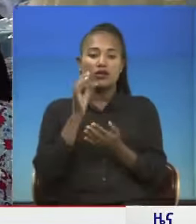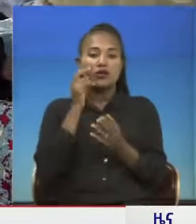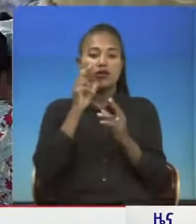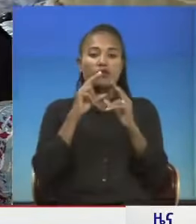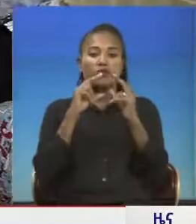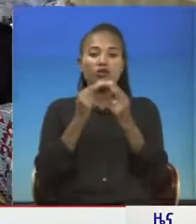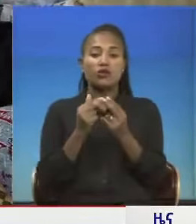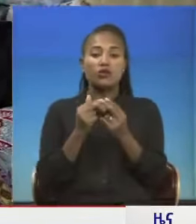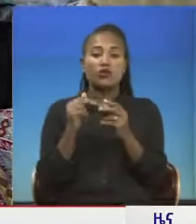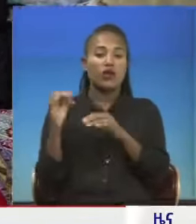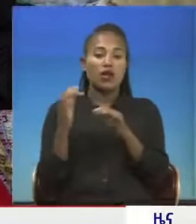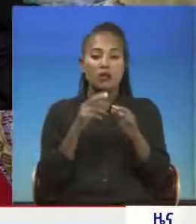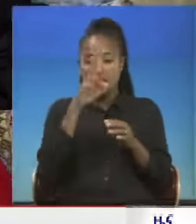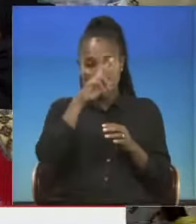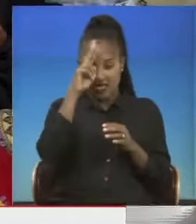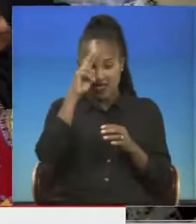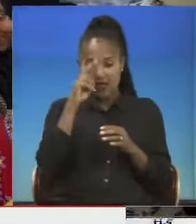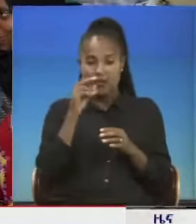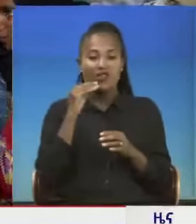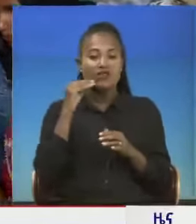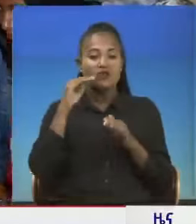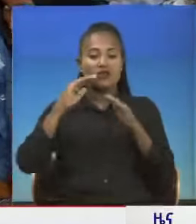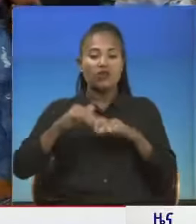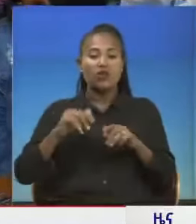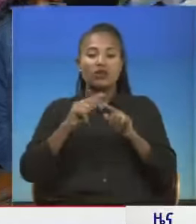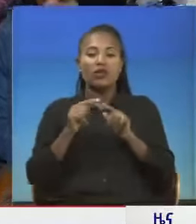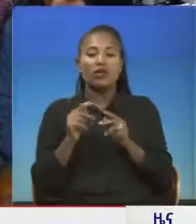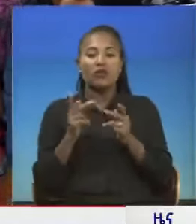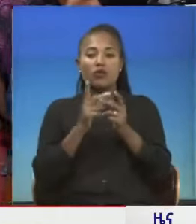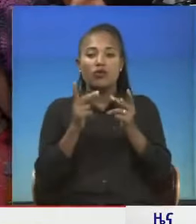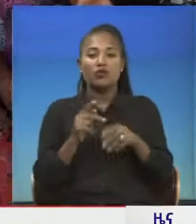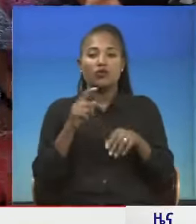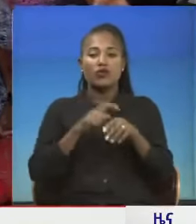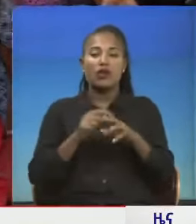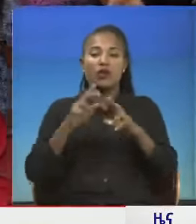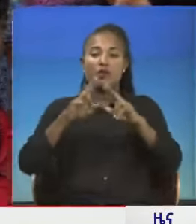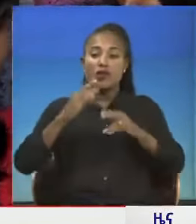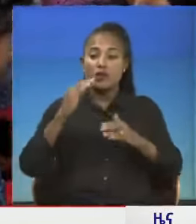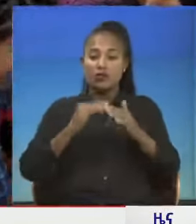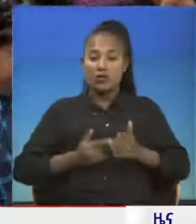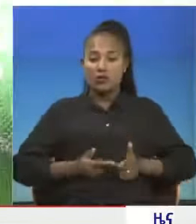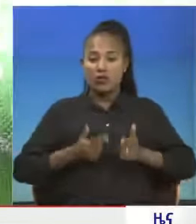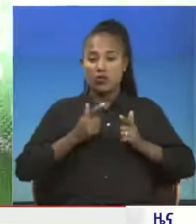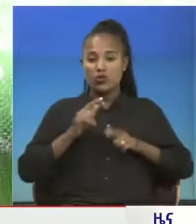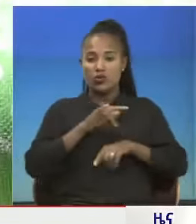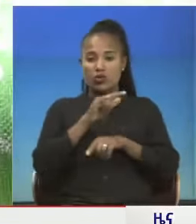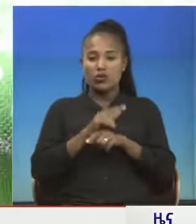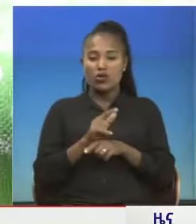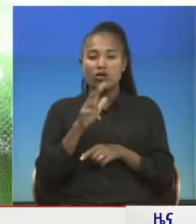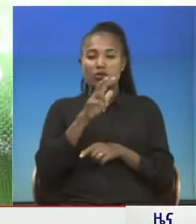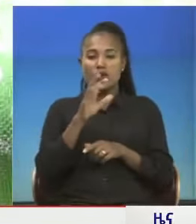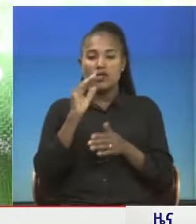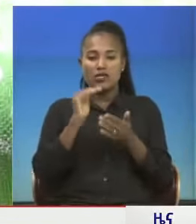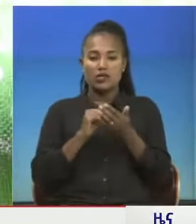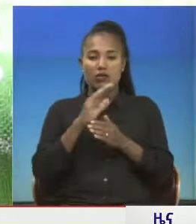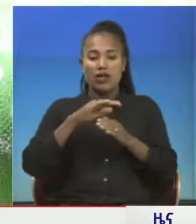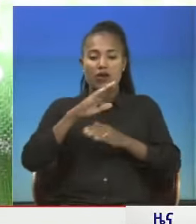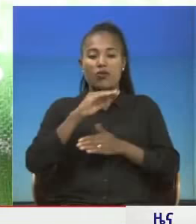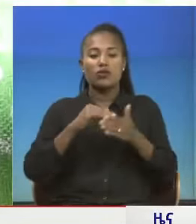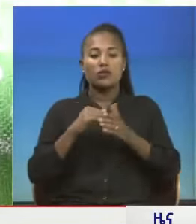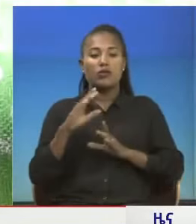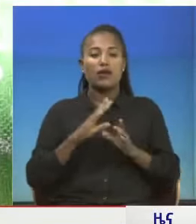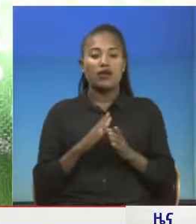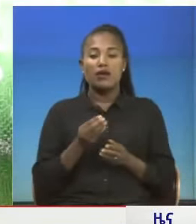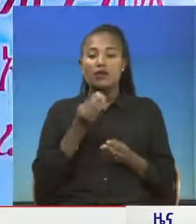ባሽባሪው የትነግ ቡድን ወረራ ምክንያት ቤት ንብረታቸውን ትተው በተለያዩ አካባቢዎች በጊዜያዊ መጠለያ ውስጥ ለሚገኙ ዜጎች ከ350 ሺህ ብር በላይ